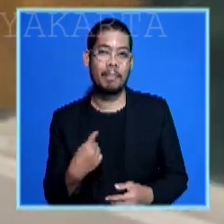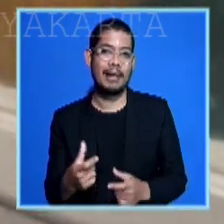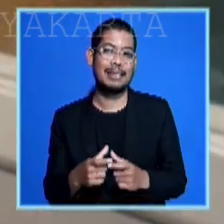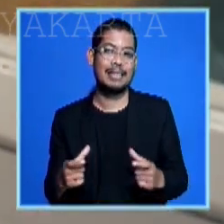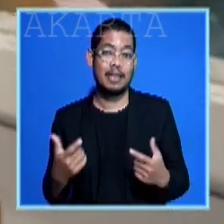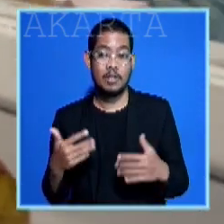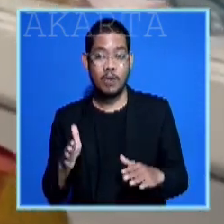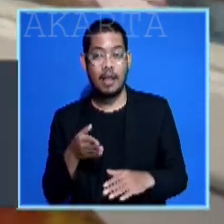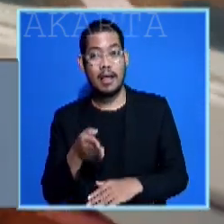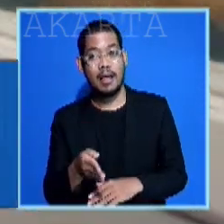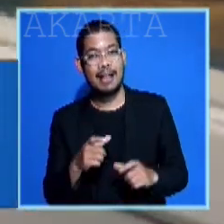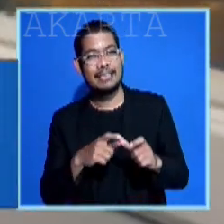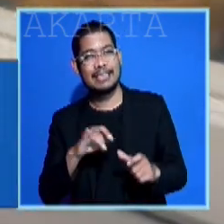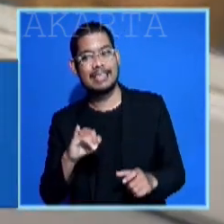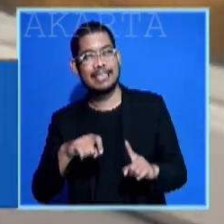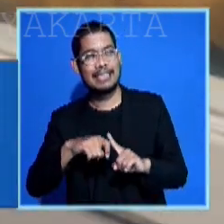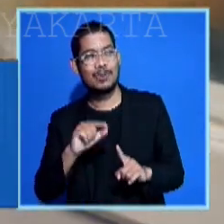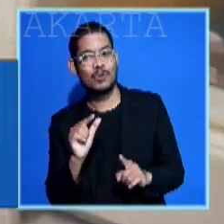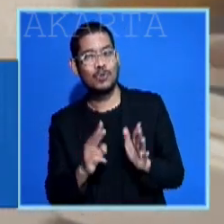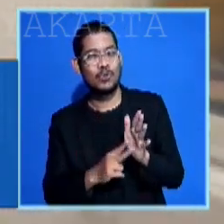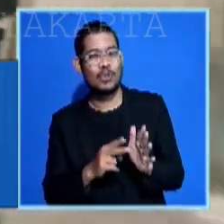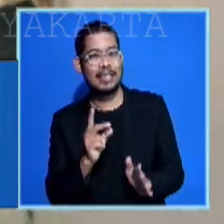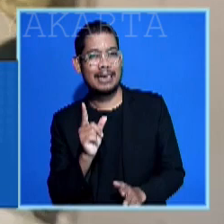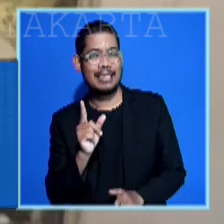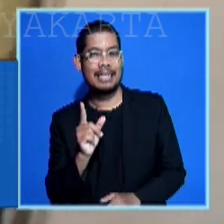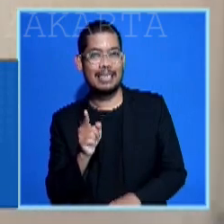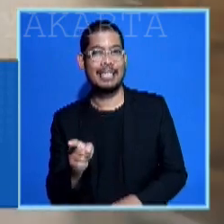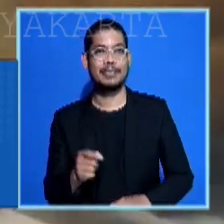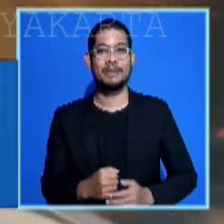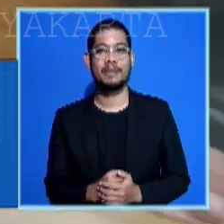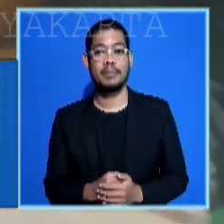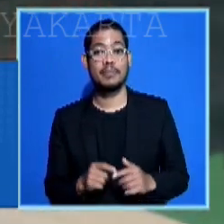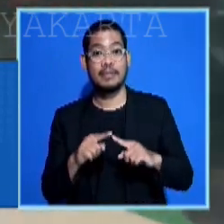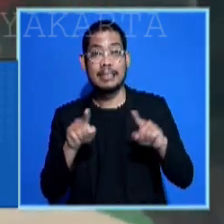nih guys. Kita saatnya beli tiket dulu. Satu ya Pak ya? Ya.